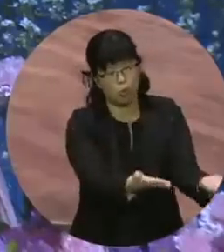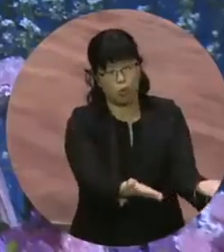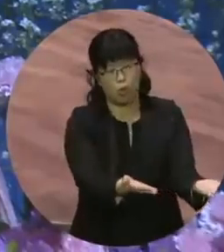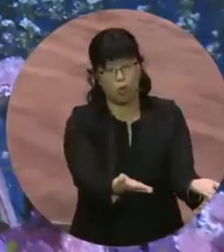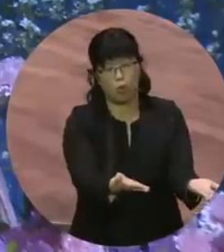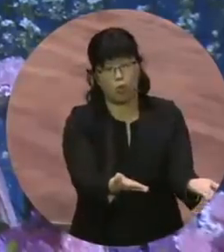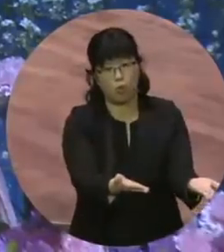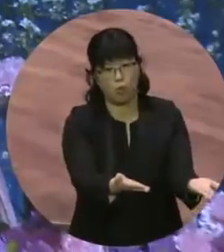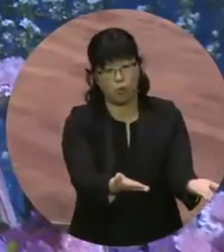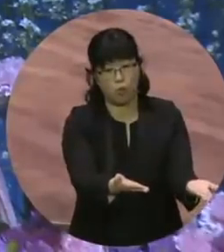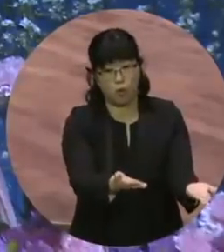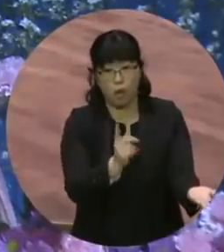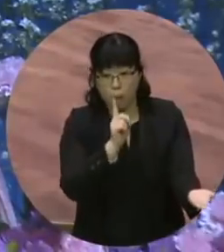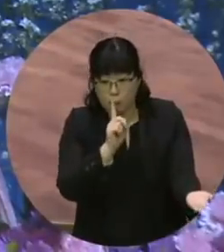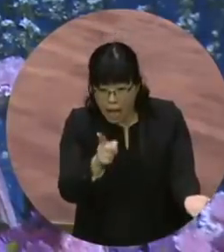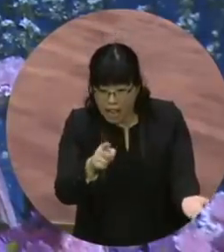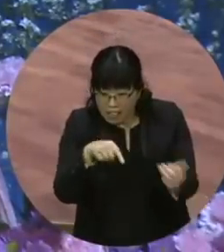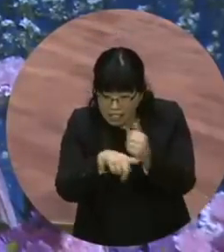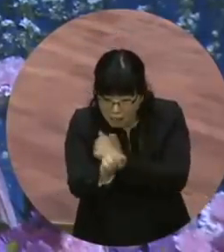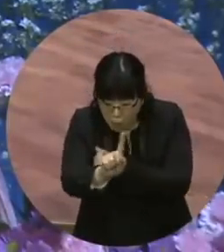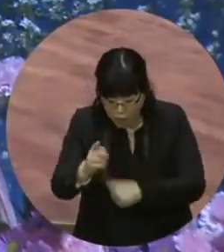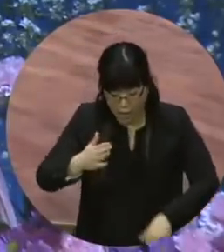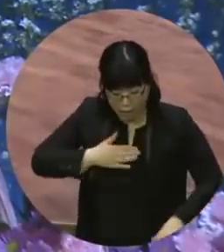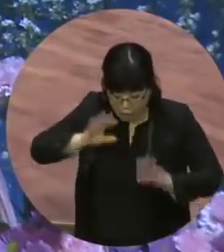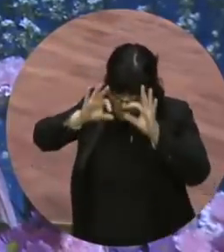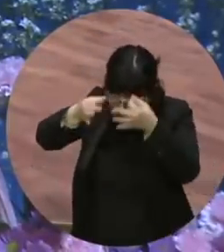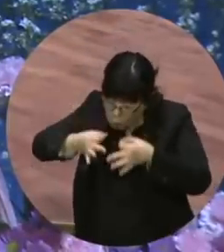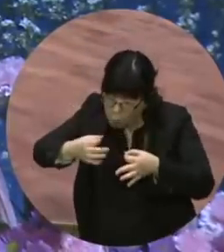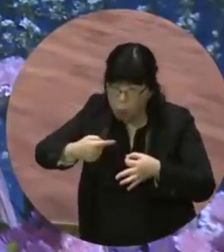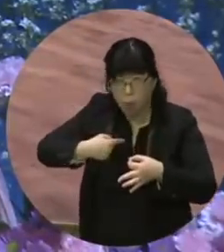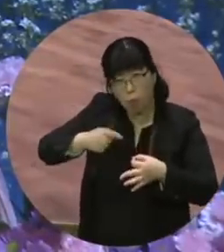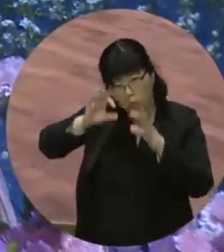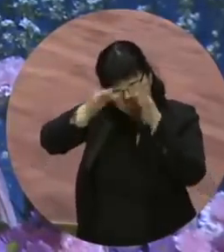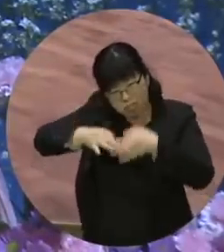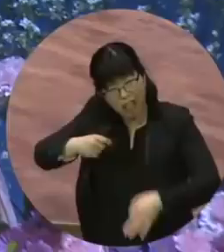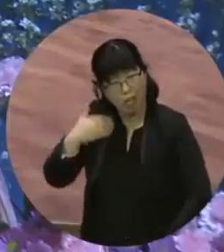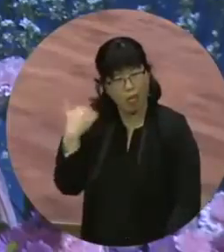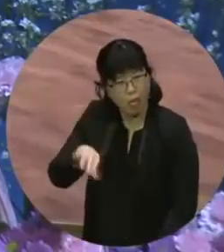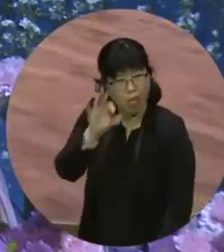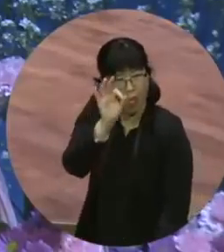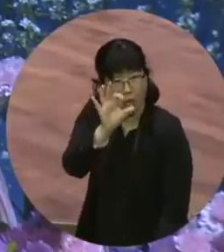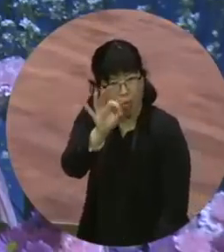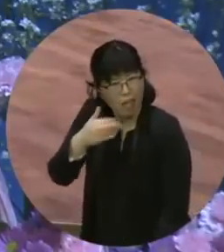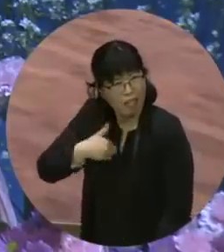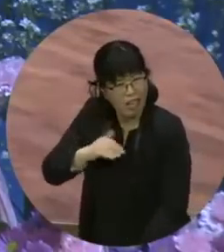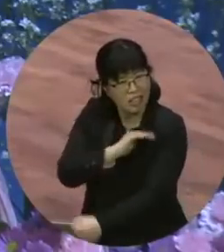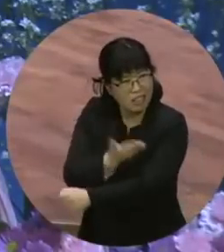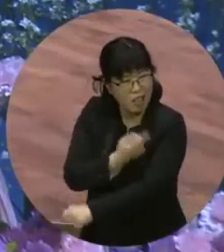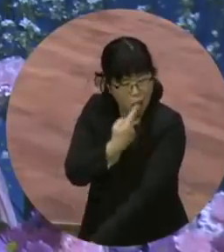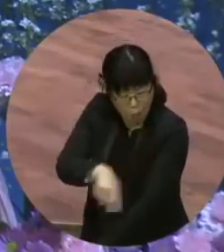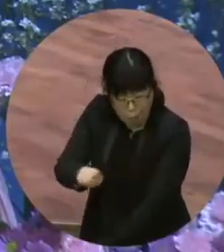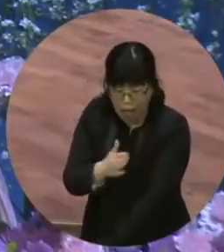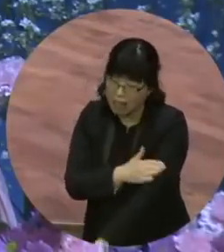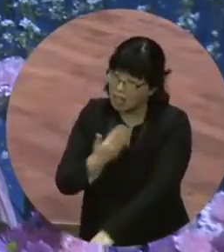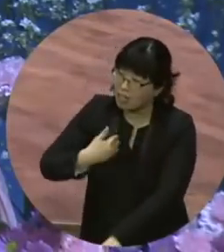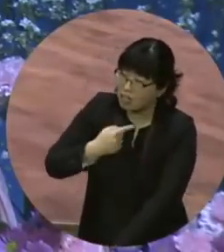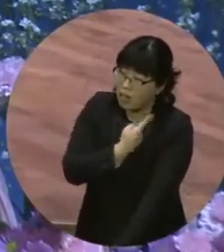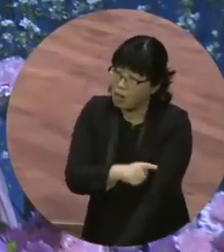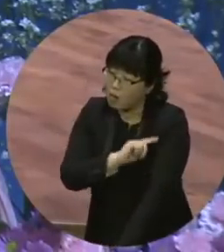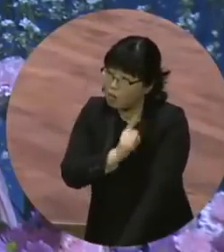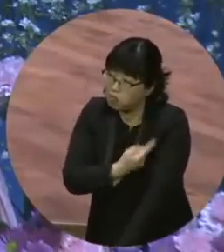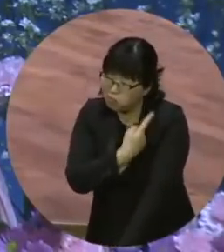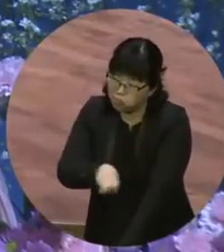그러니까 여러분은요. 여러분의 수준과 상관없이 하나님은 여러분 서신다니까요. 서신다고요. 서신다.